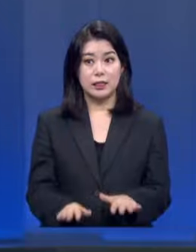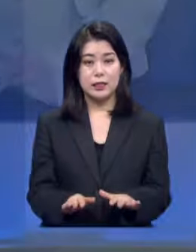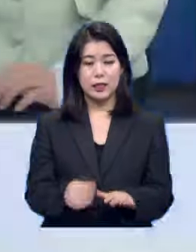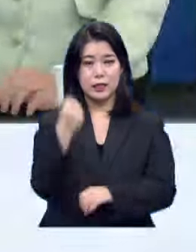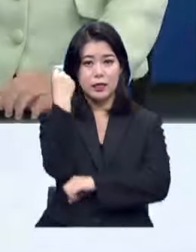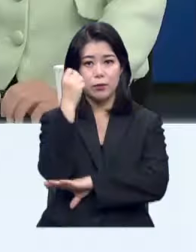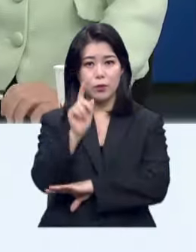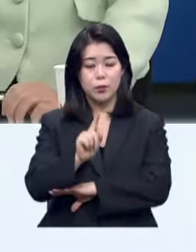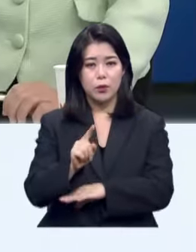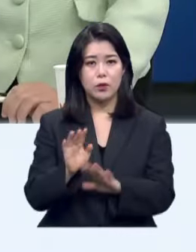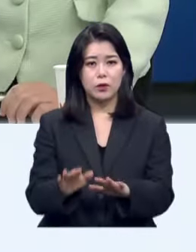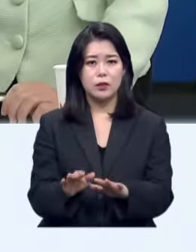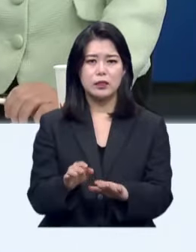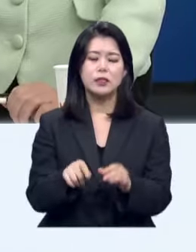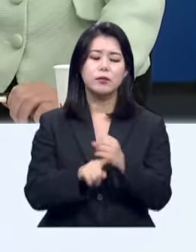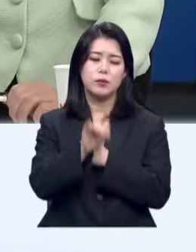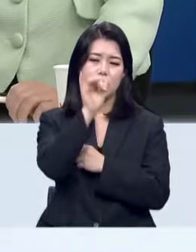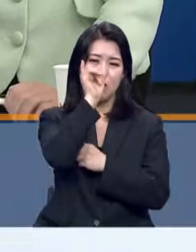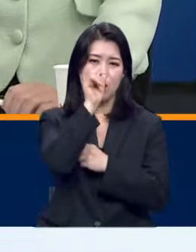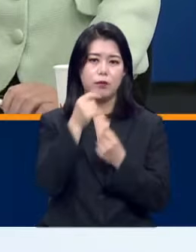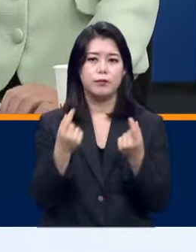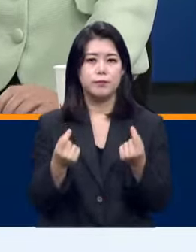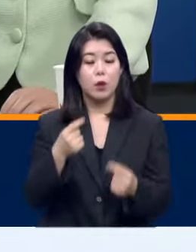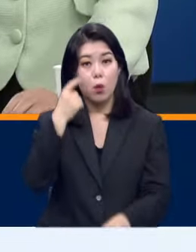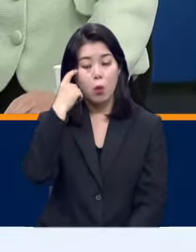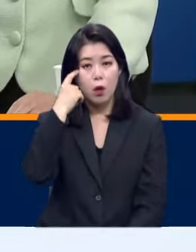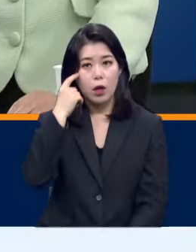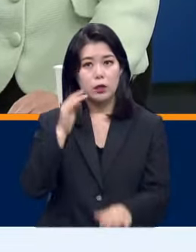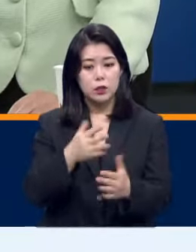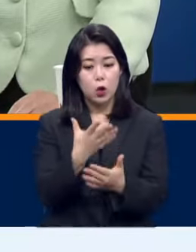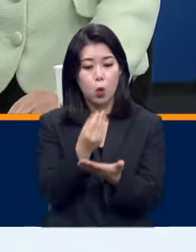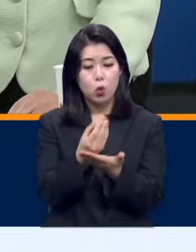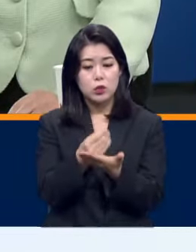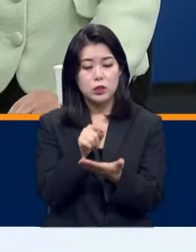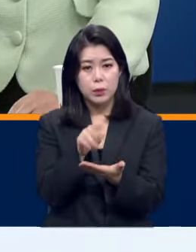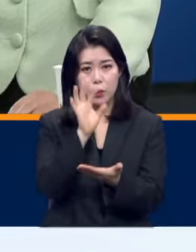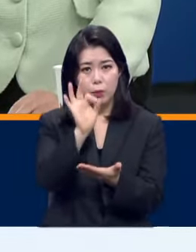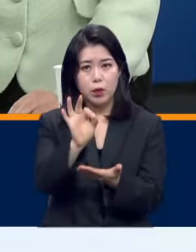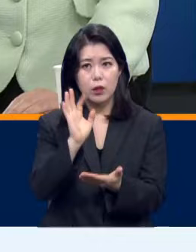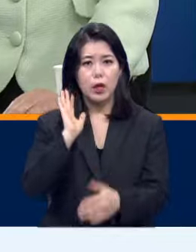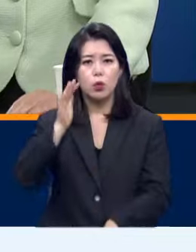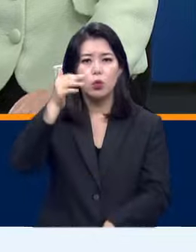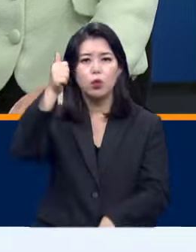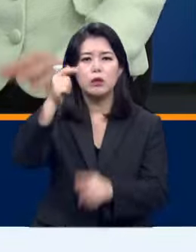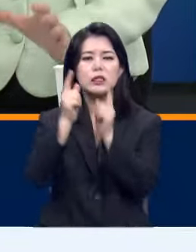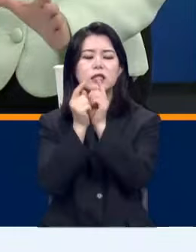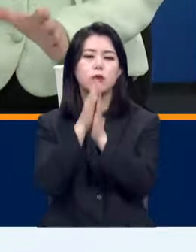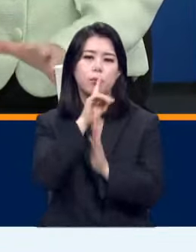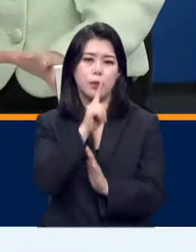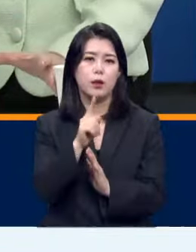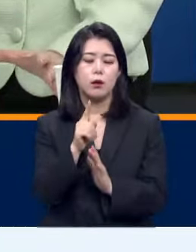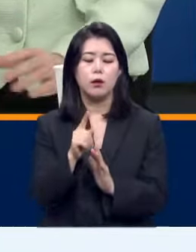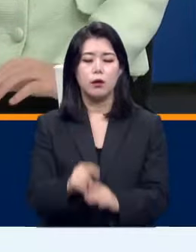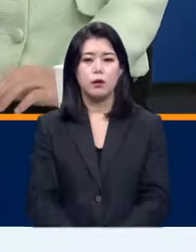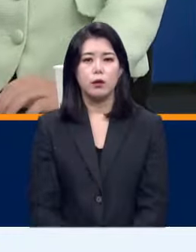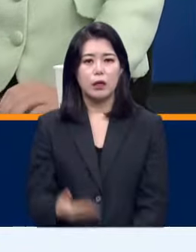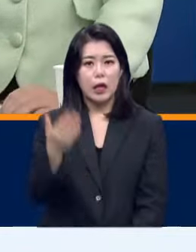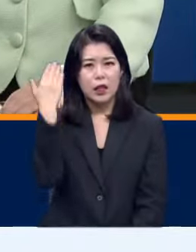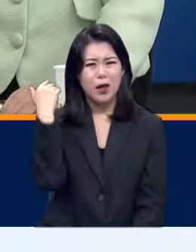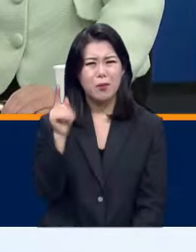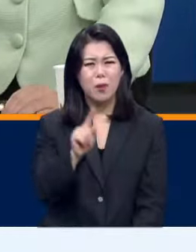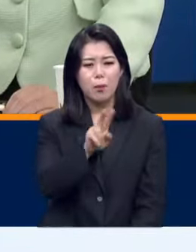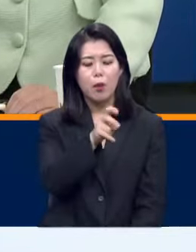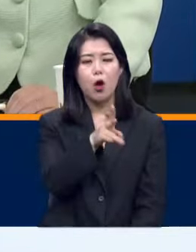기본적으로 굉장히 큰 의미는 있다고 생각이 들거든요이 녹취록 자체가 대통령의 육성입니다 그동안 나왔던 것은 뭐 이른바